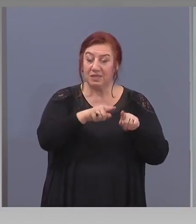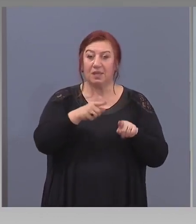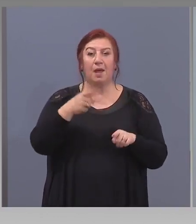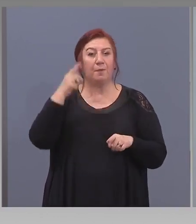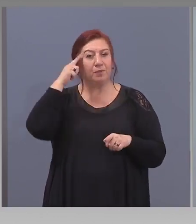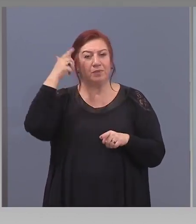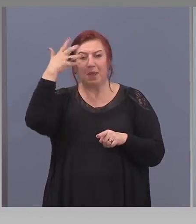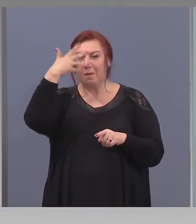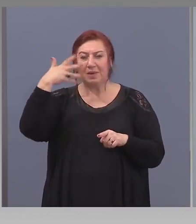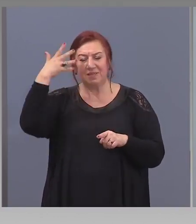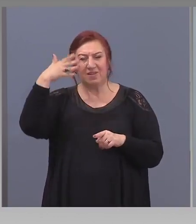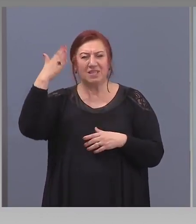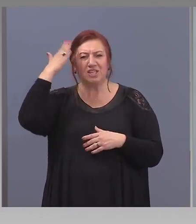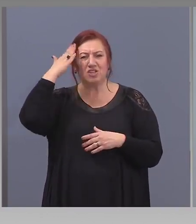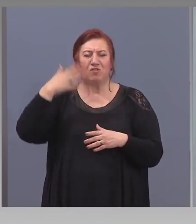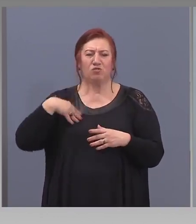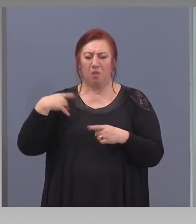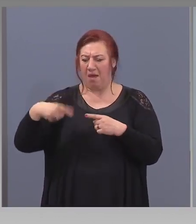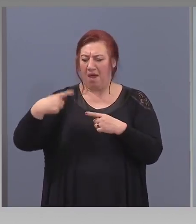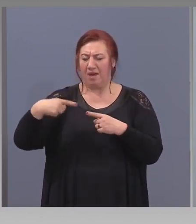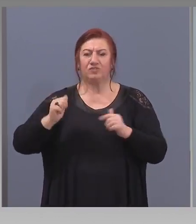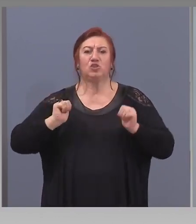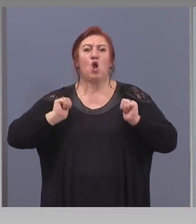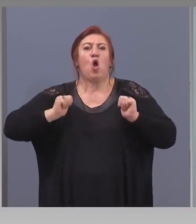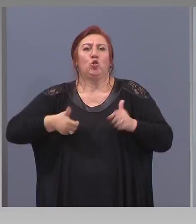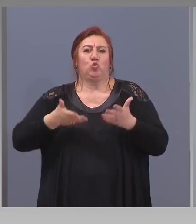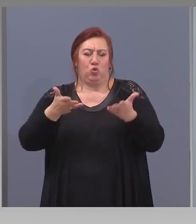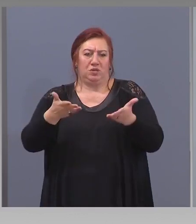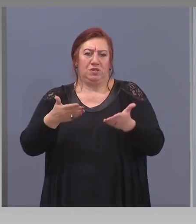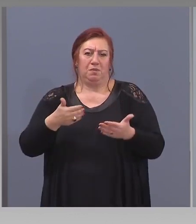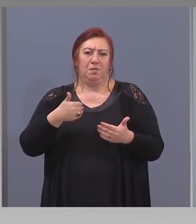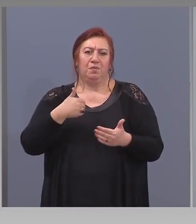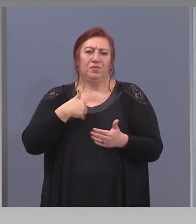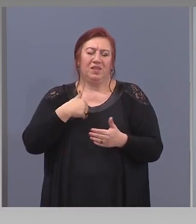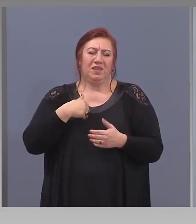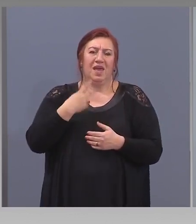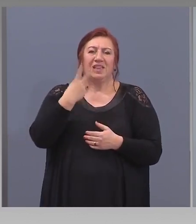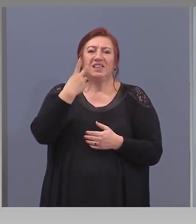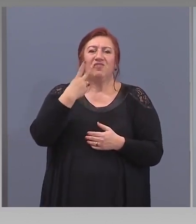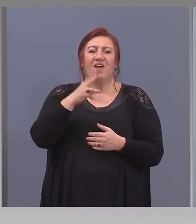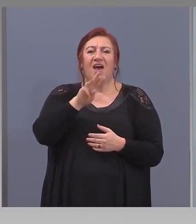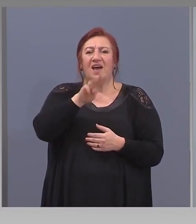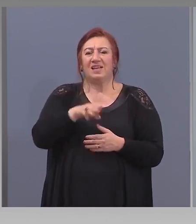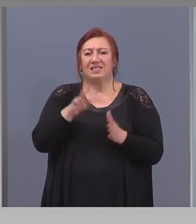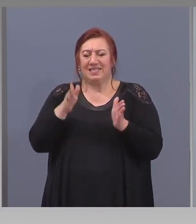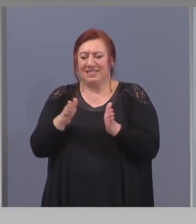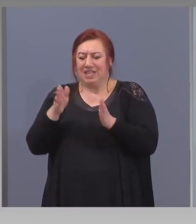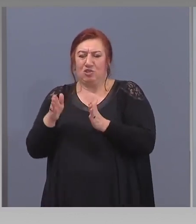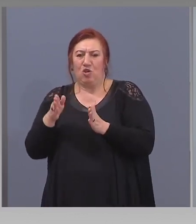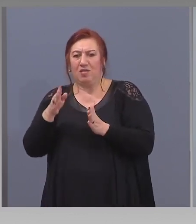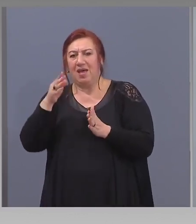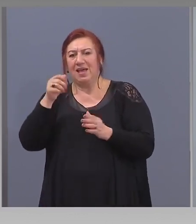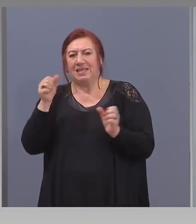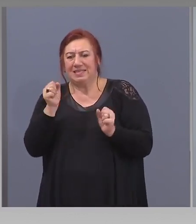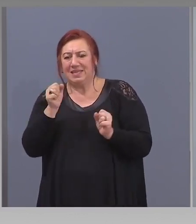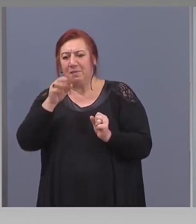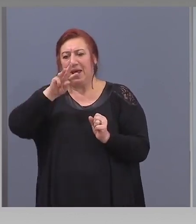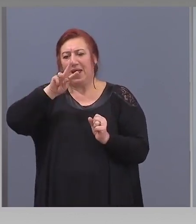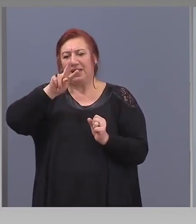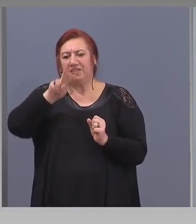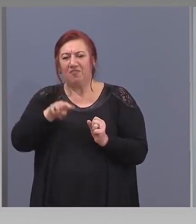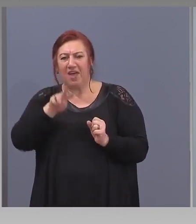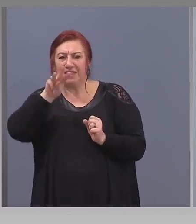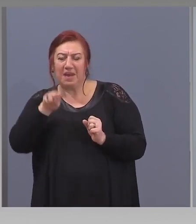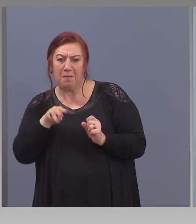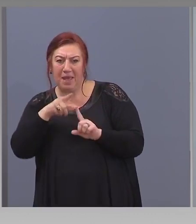такъв развит туризъм. Защото ние имаме два сезона, сравнително къси. Но погледнете